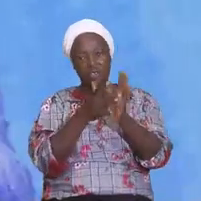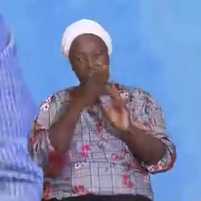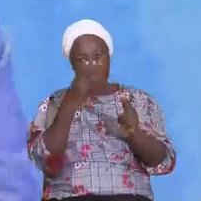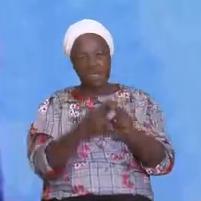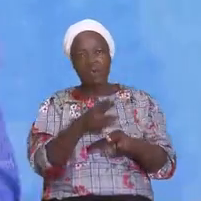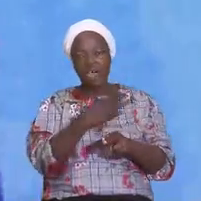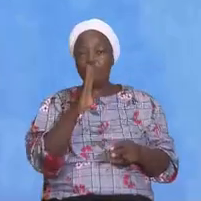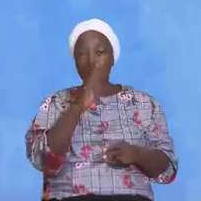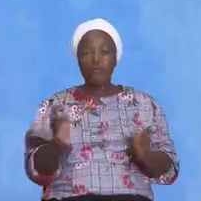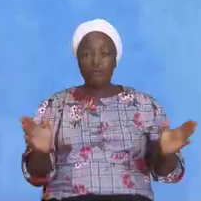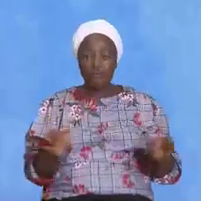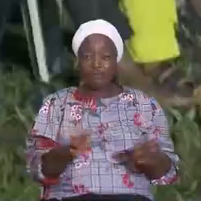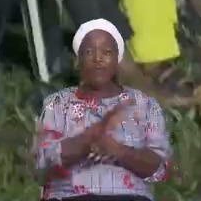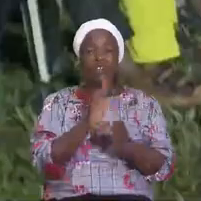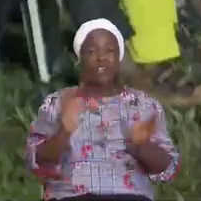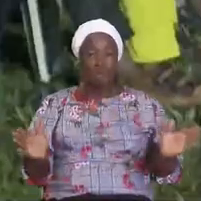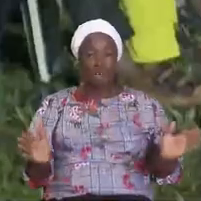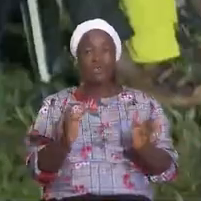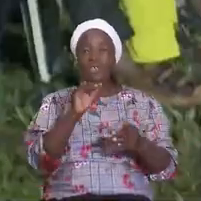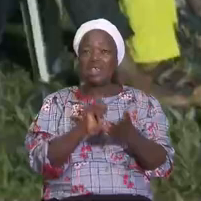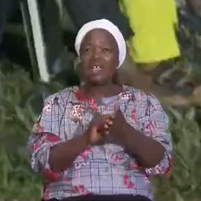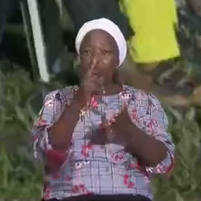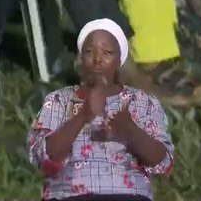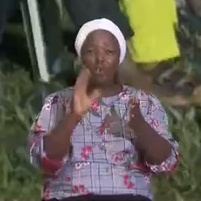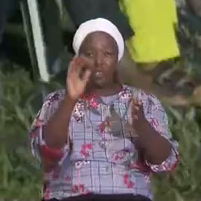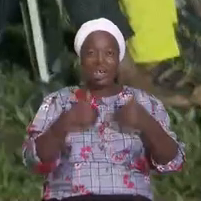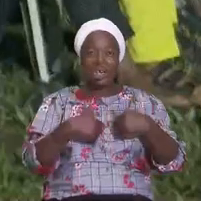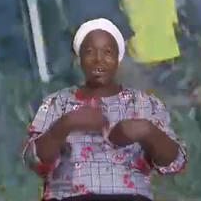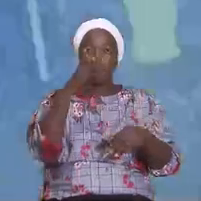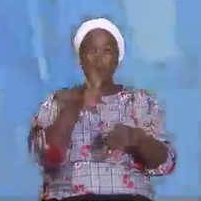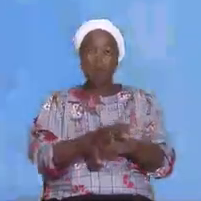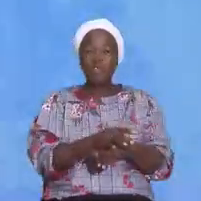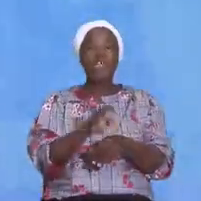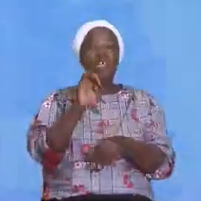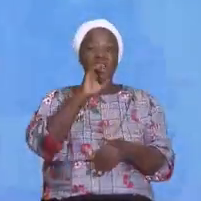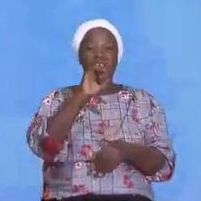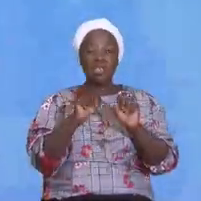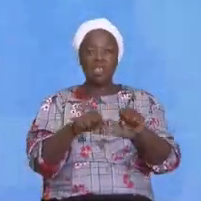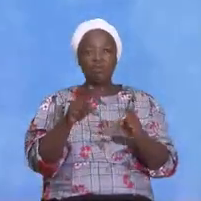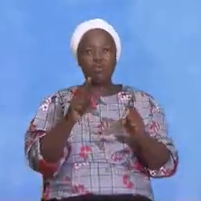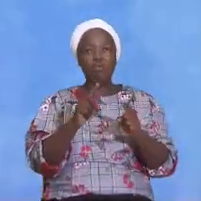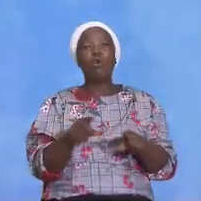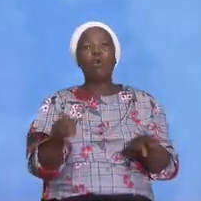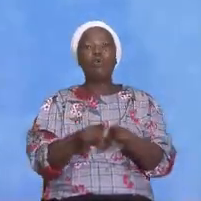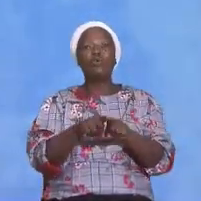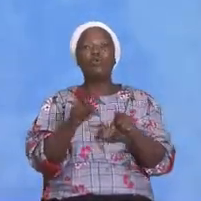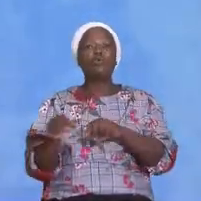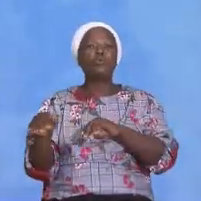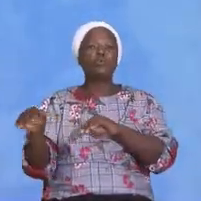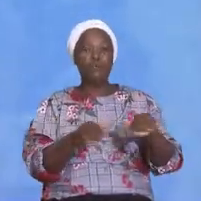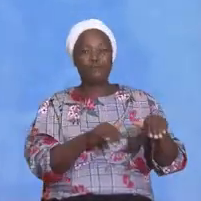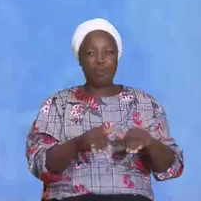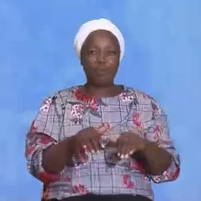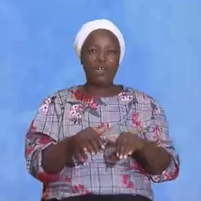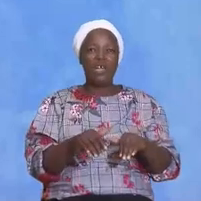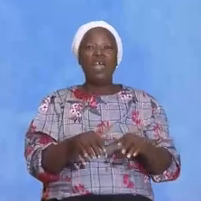est certaine au nom de Jésus. J'ai la pleine conviction que ce qu'il promet, il